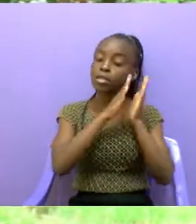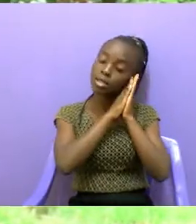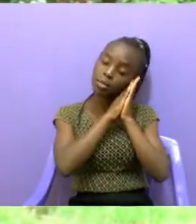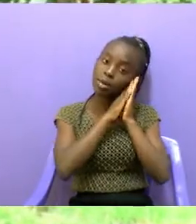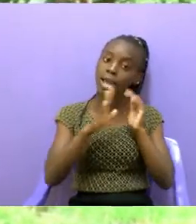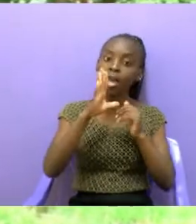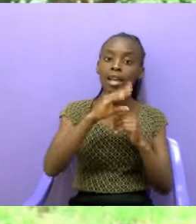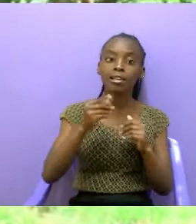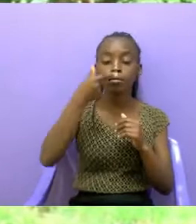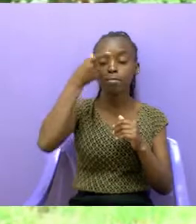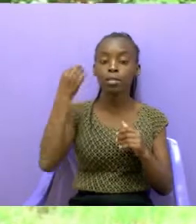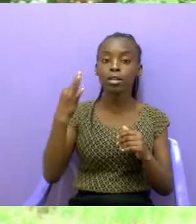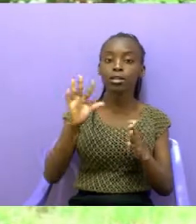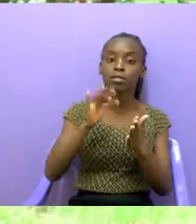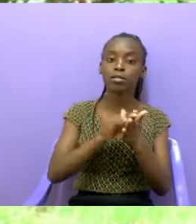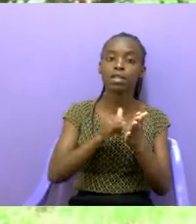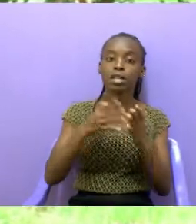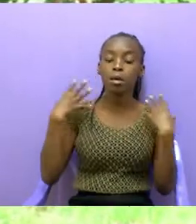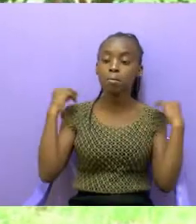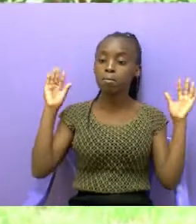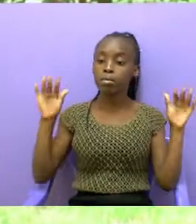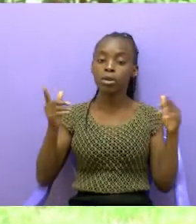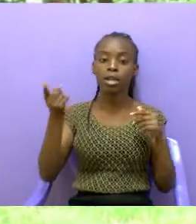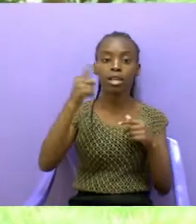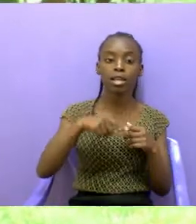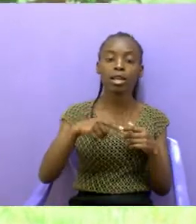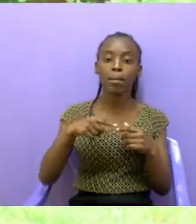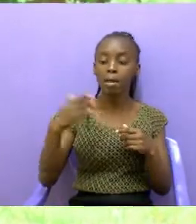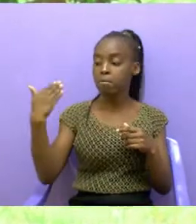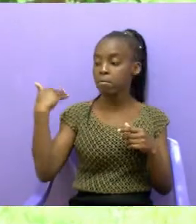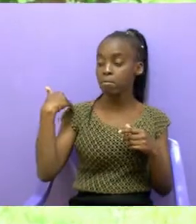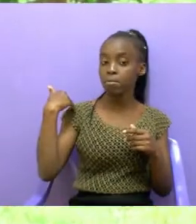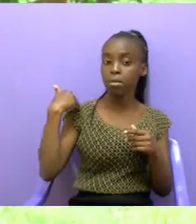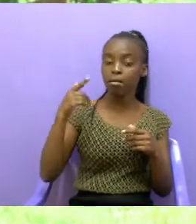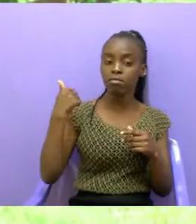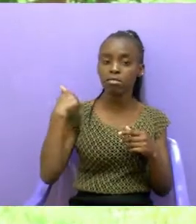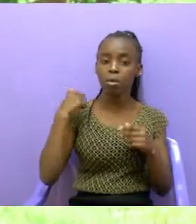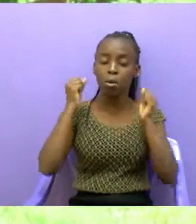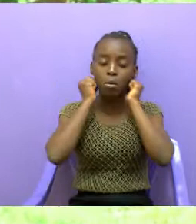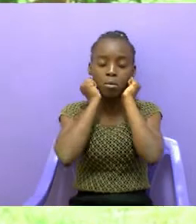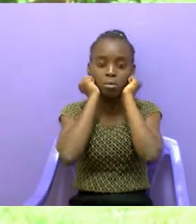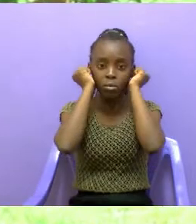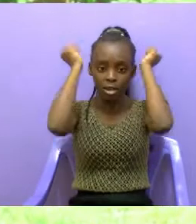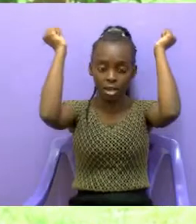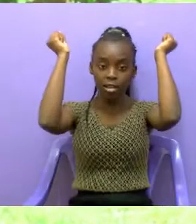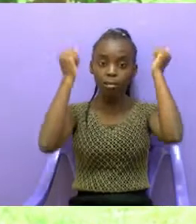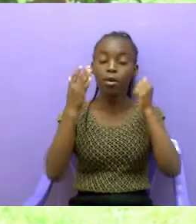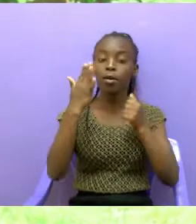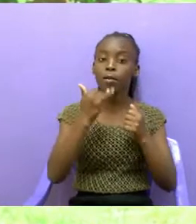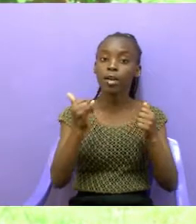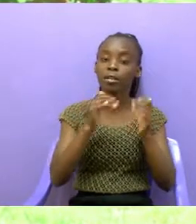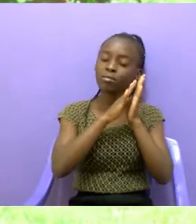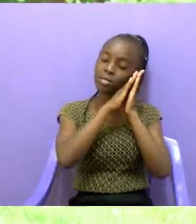malaika alimkuja akamguza, akampiga ubavuni, akamwambia amka. Inamaanisha alikuwa amelala kabisa.